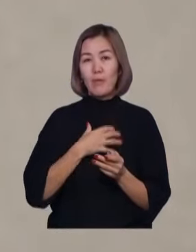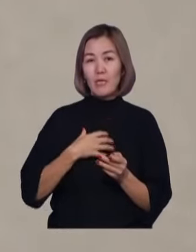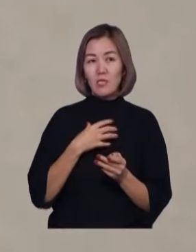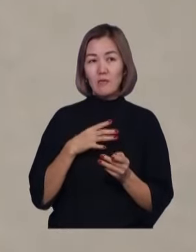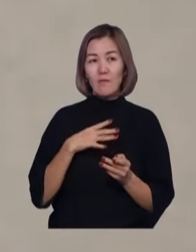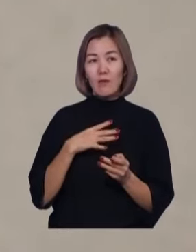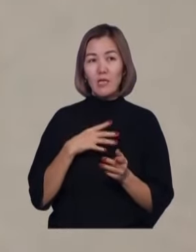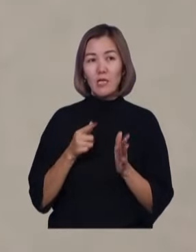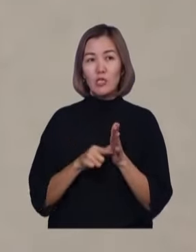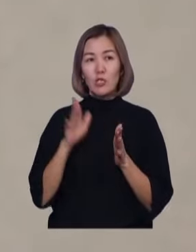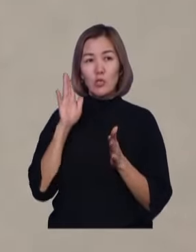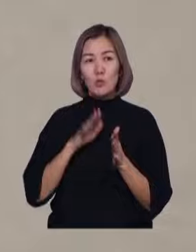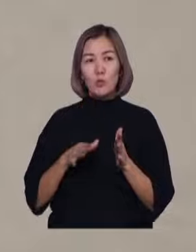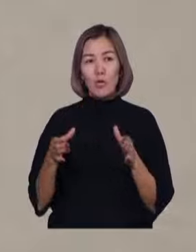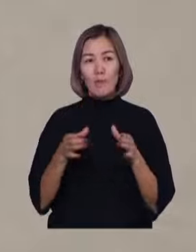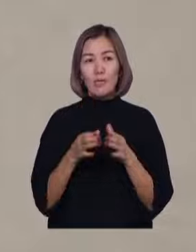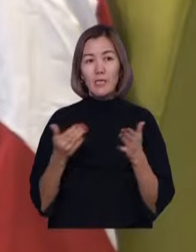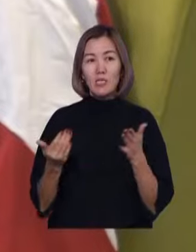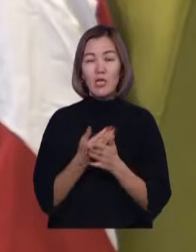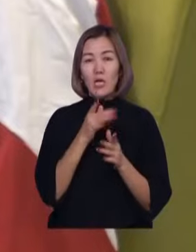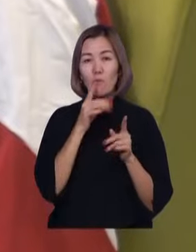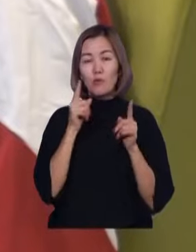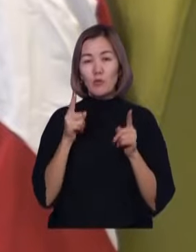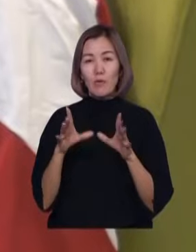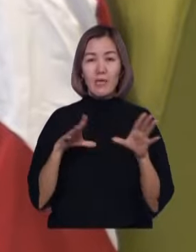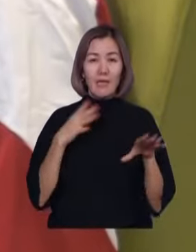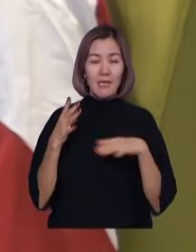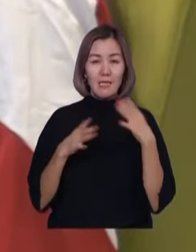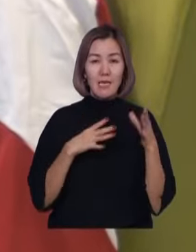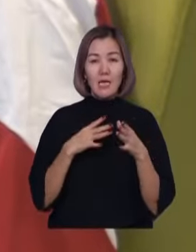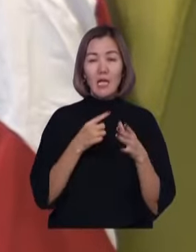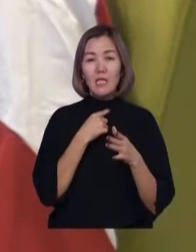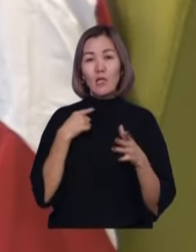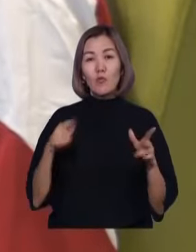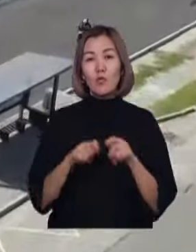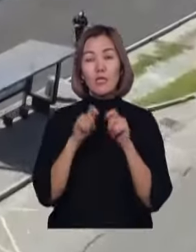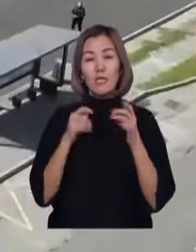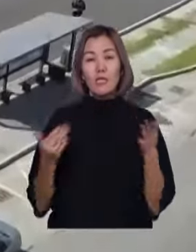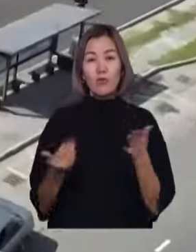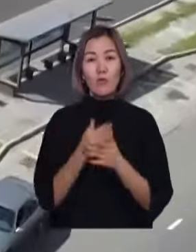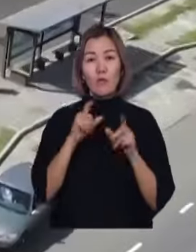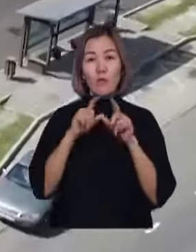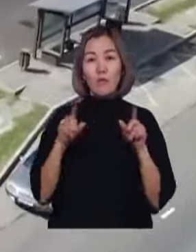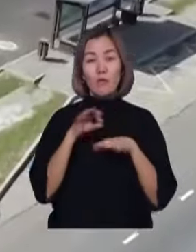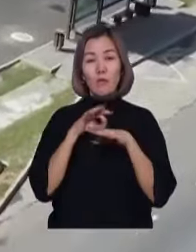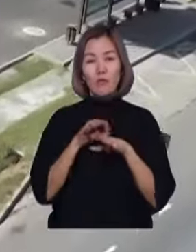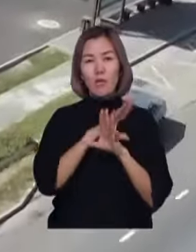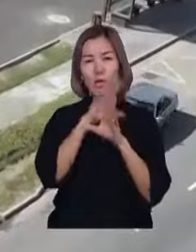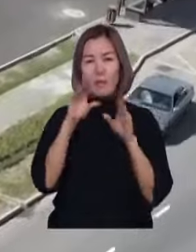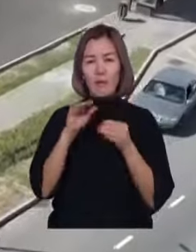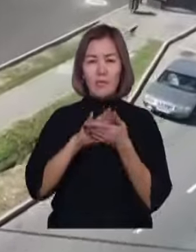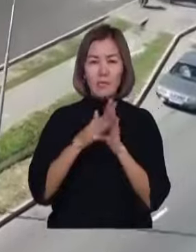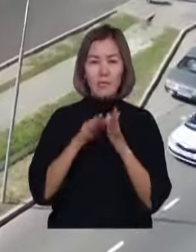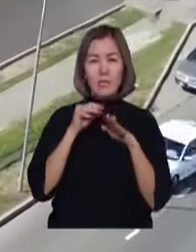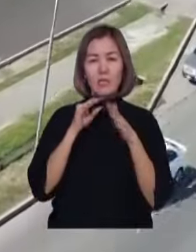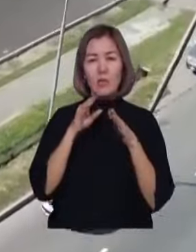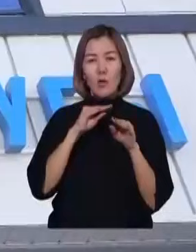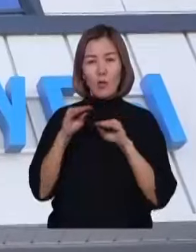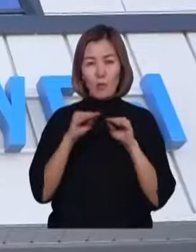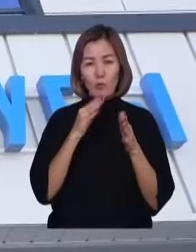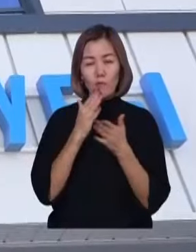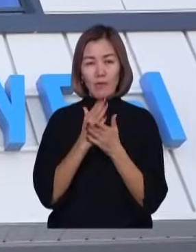Жалпы Жетісу командасы жаңа маусымға дайындығын биыл Талдықорғанда ашылған заманауи жаттығу алаңында өткізген. Барлық керек жабдықтармен қамтылған орталық